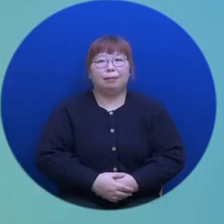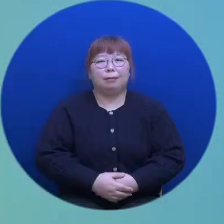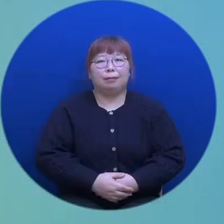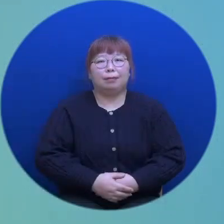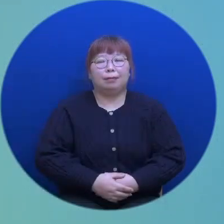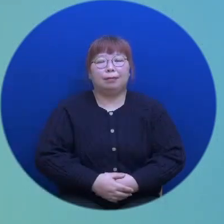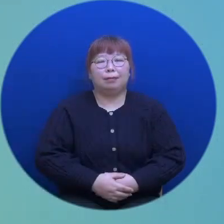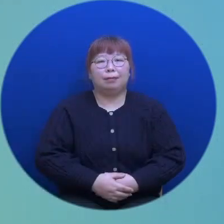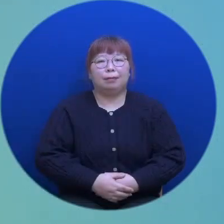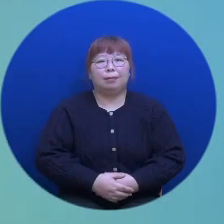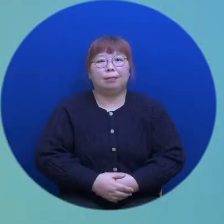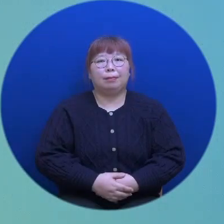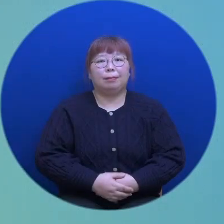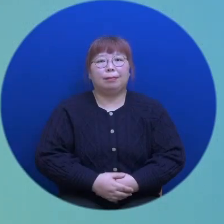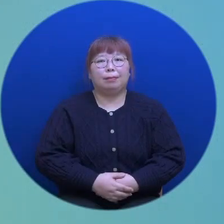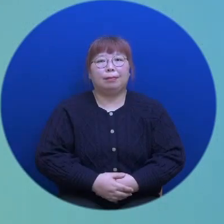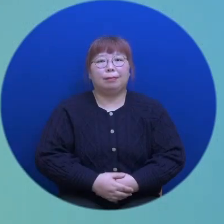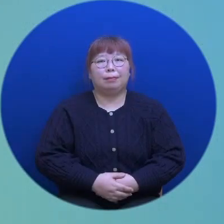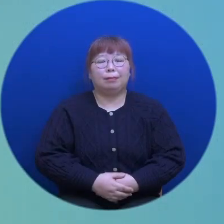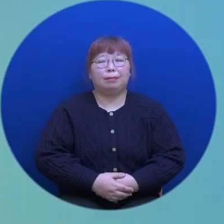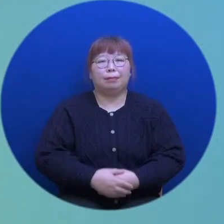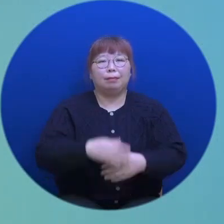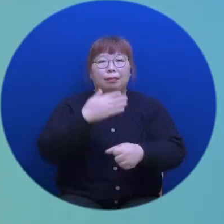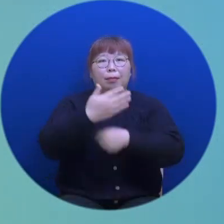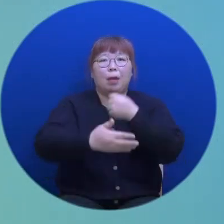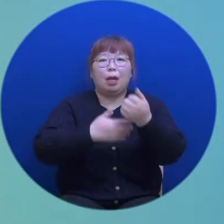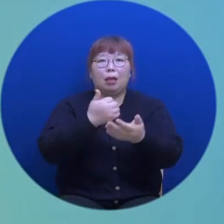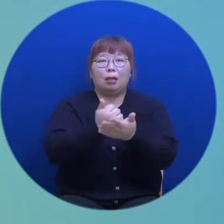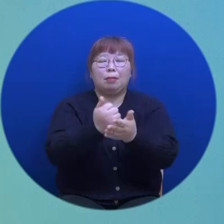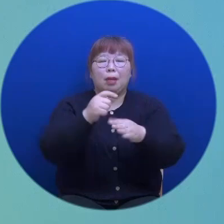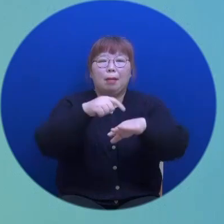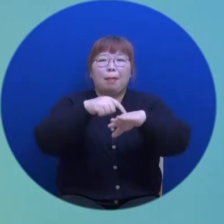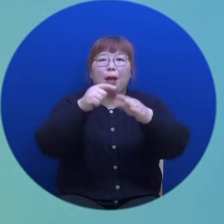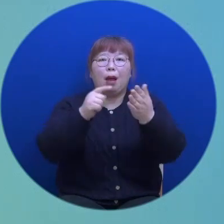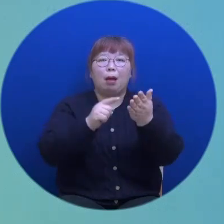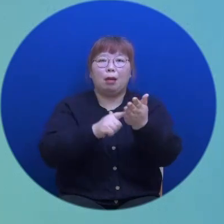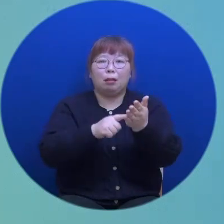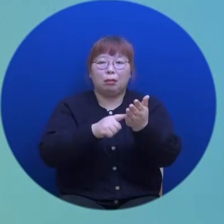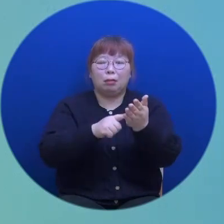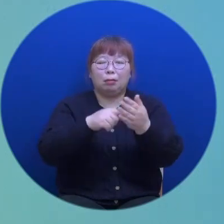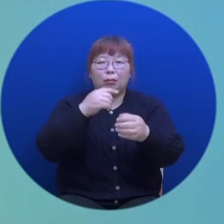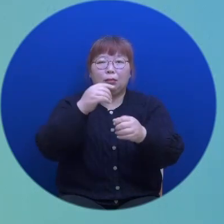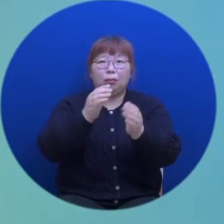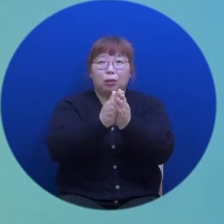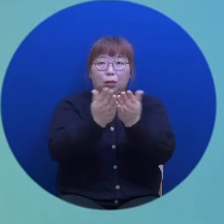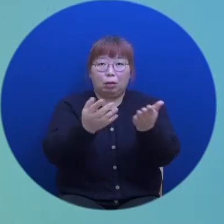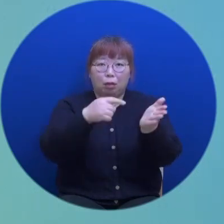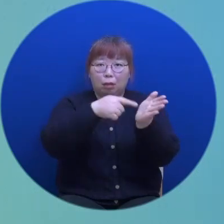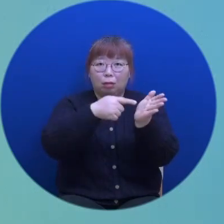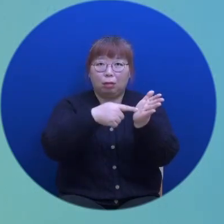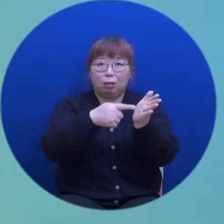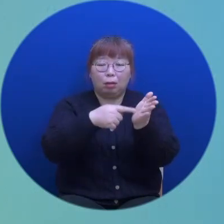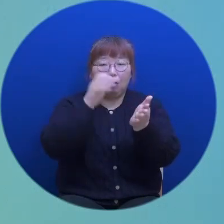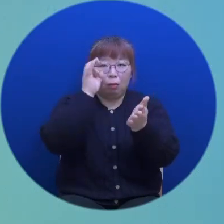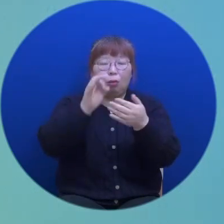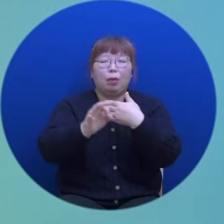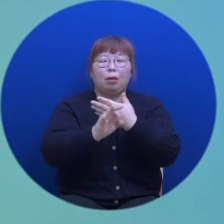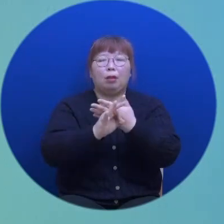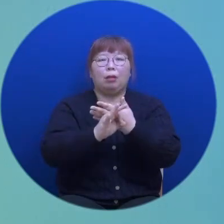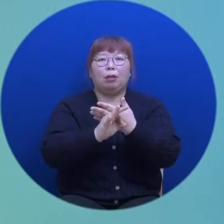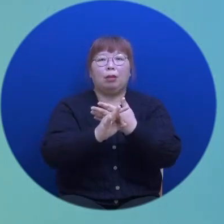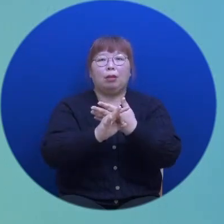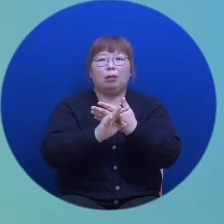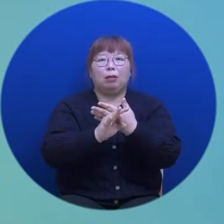본문에 나타난 하나님의 마음은 무엇인가? 오늘 본문에 어떤 하나님의